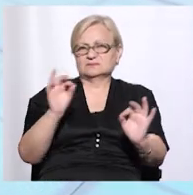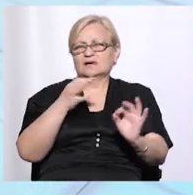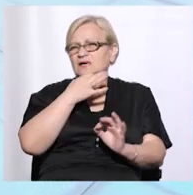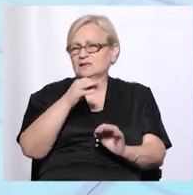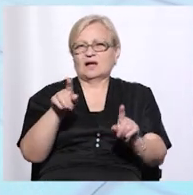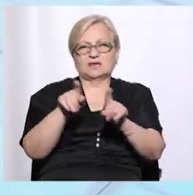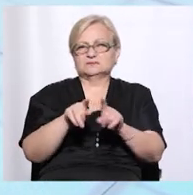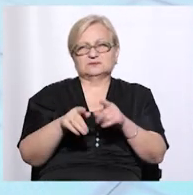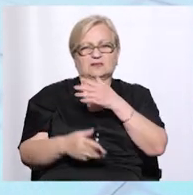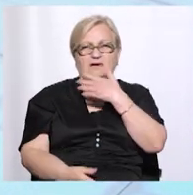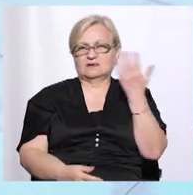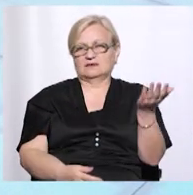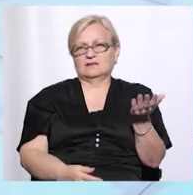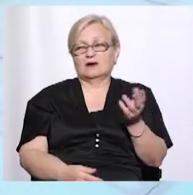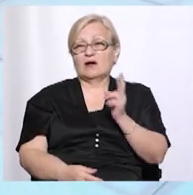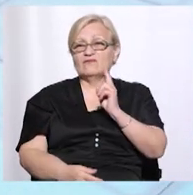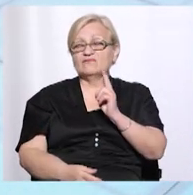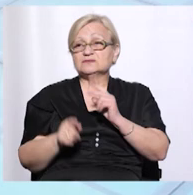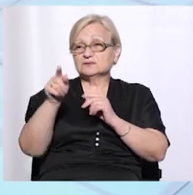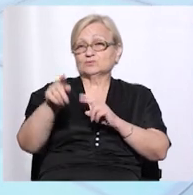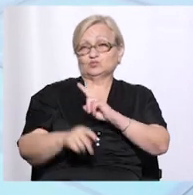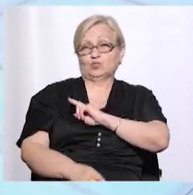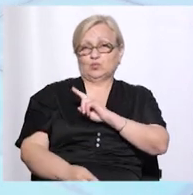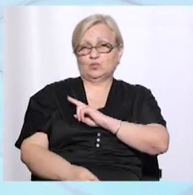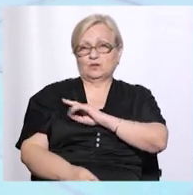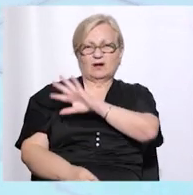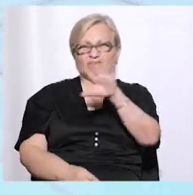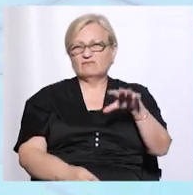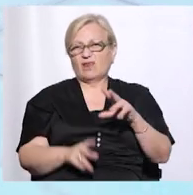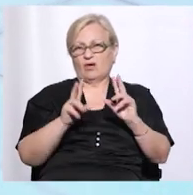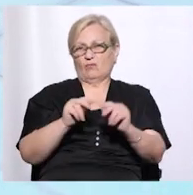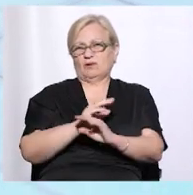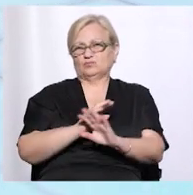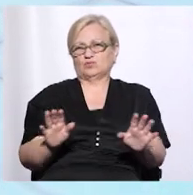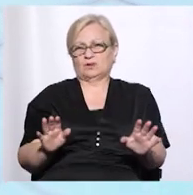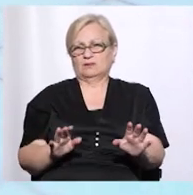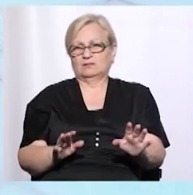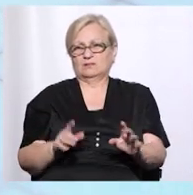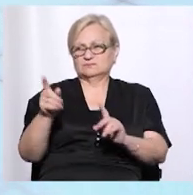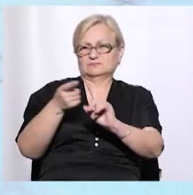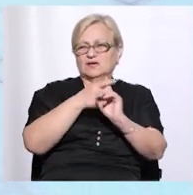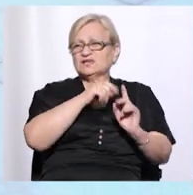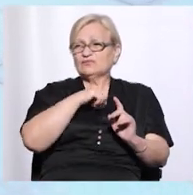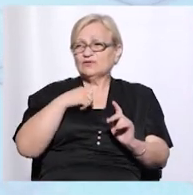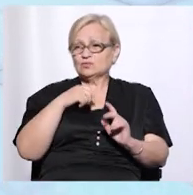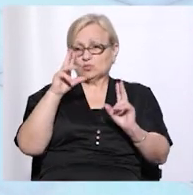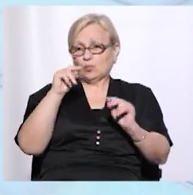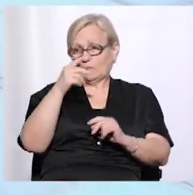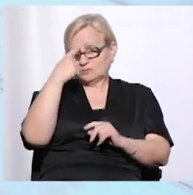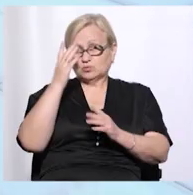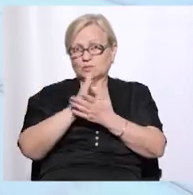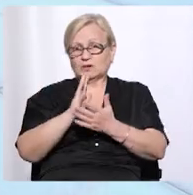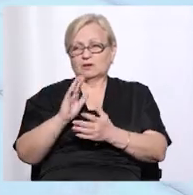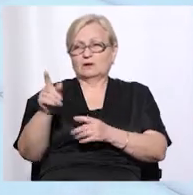მაგრამ ყველა ადამიანი, ვისაც ის უყვარს, უბედურდება. იმიტომ რომ უბედურია თვითონაც. ერთი სიმბოლო